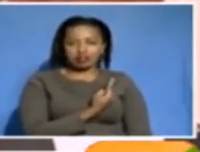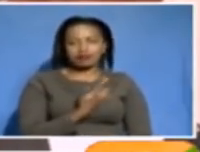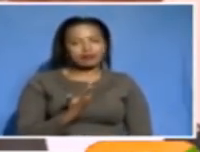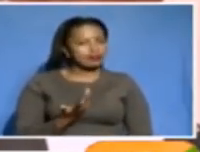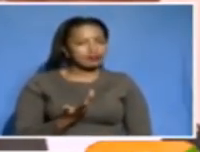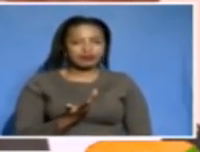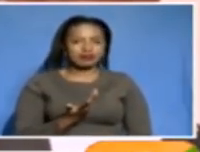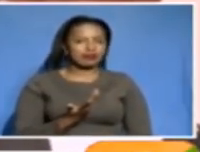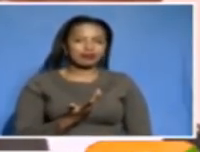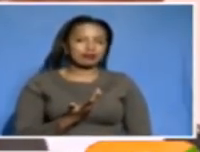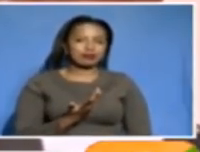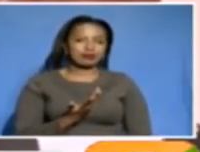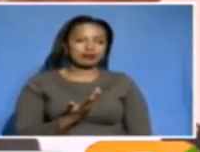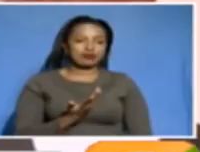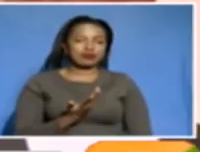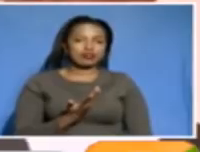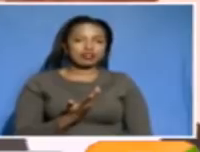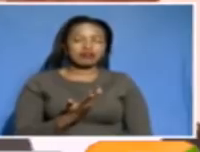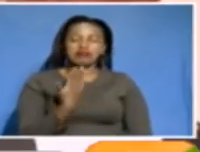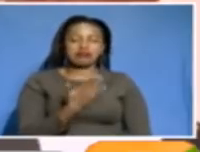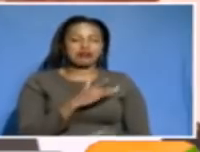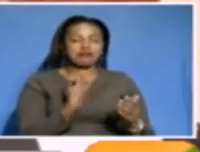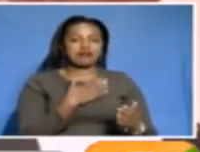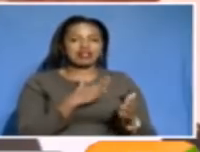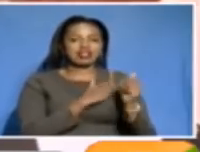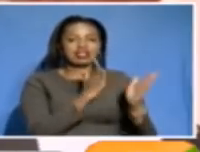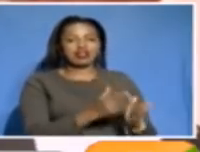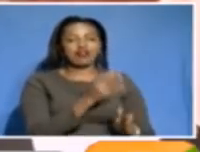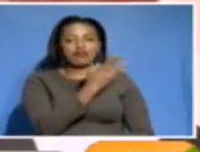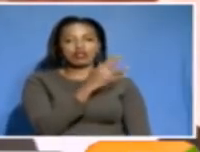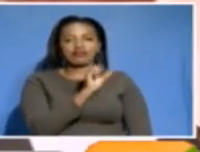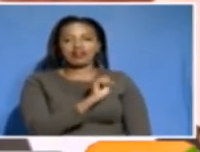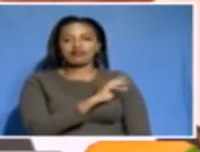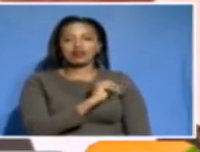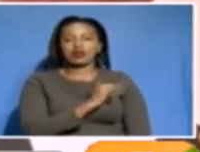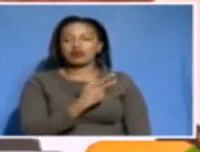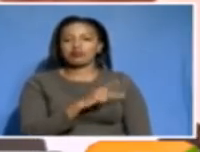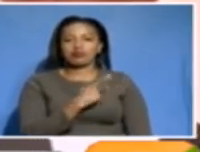wananchi milioni 45.